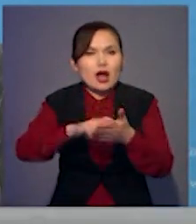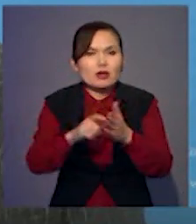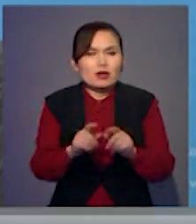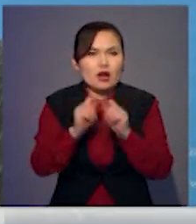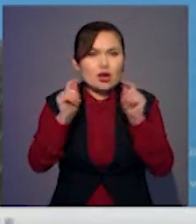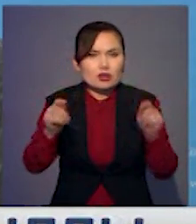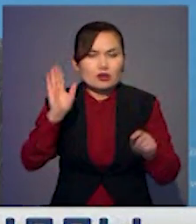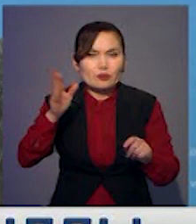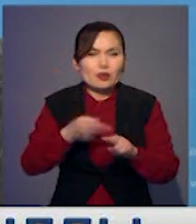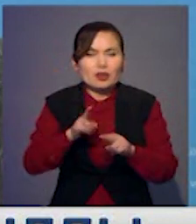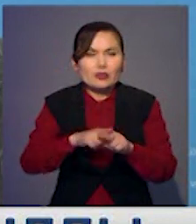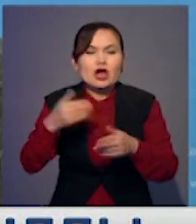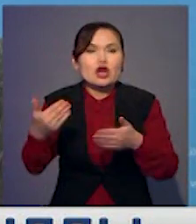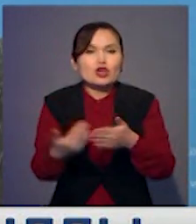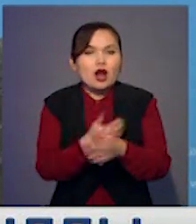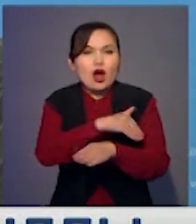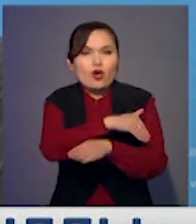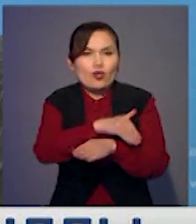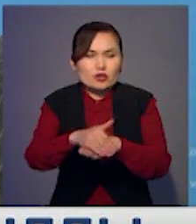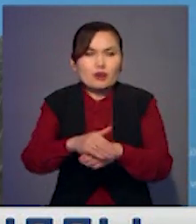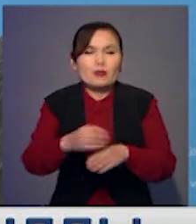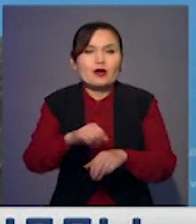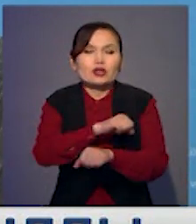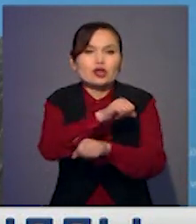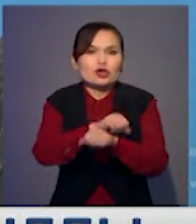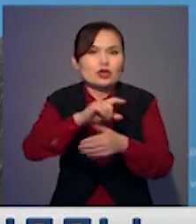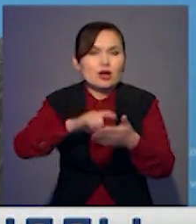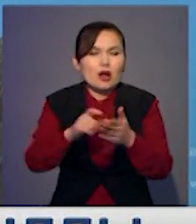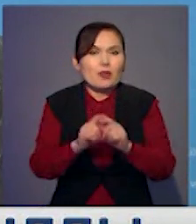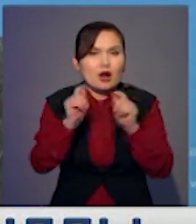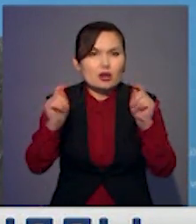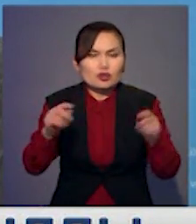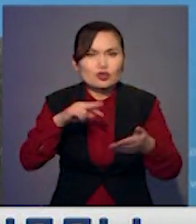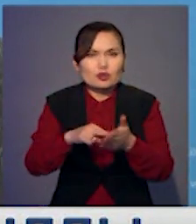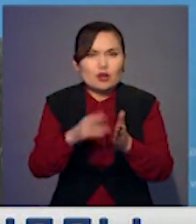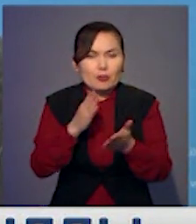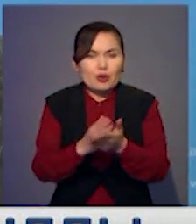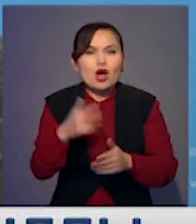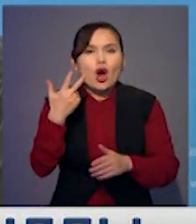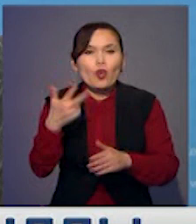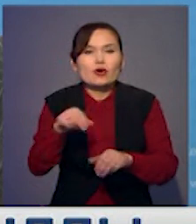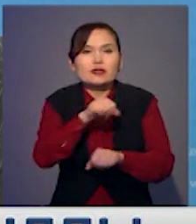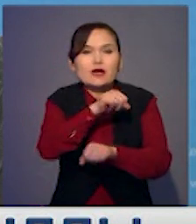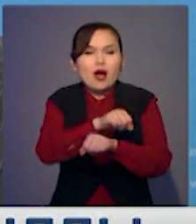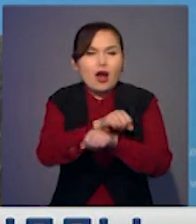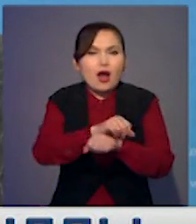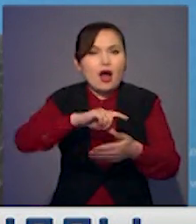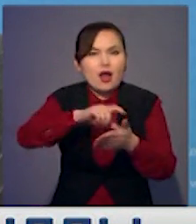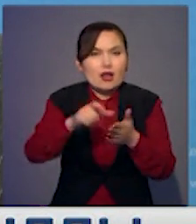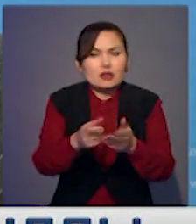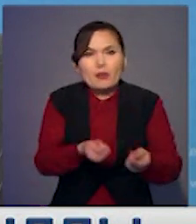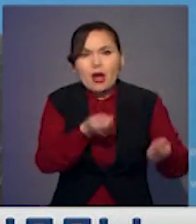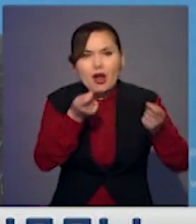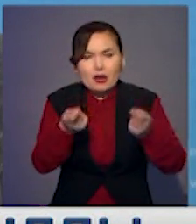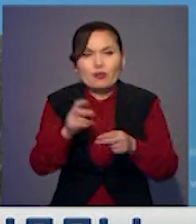тағы да қала жаңа көшелеріне қоя жоспарымызда тұр. Биылдың өзінде 30 аялдама алу қаланың ішіне және де